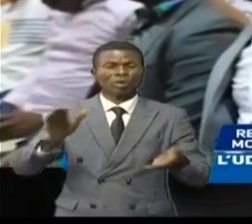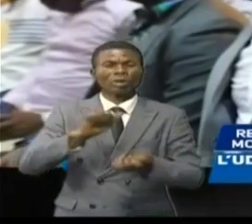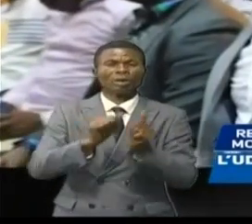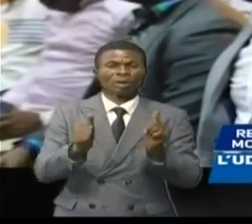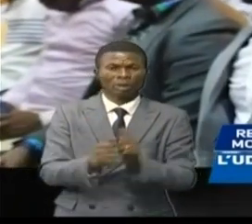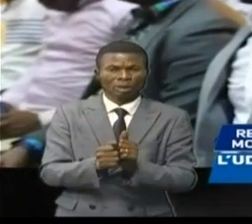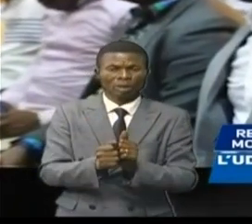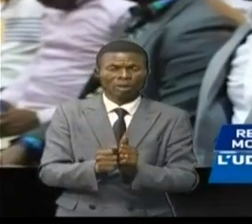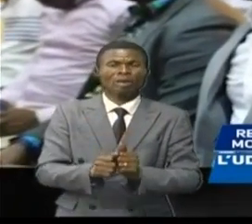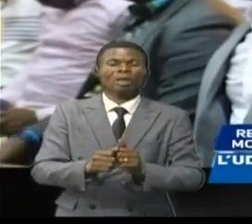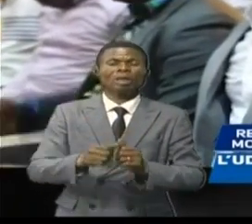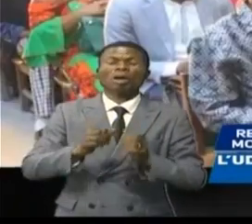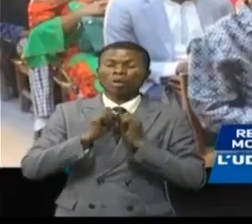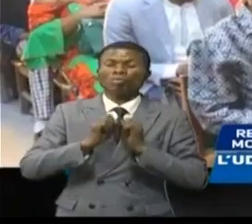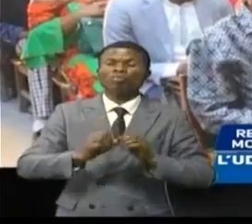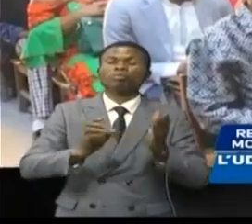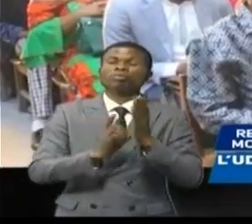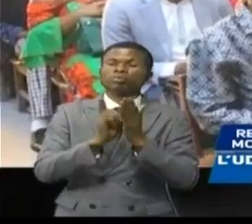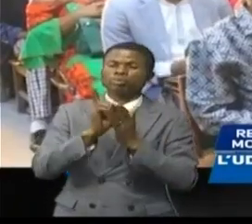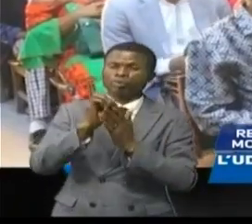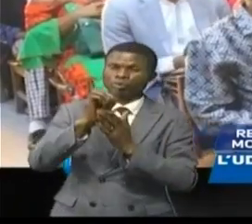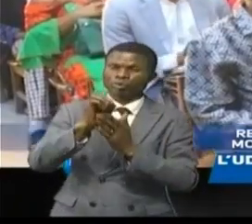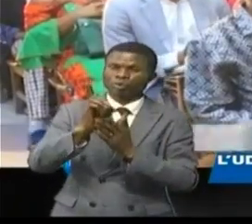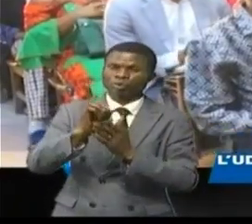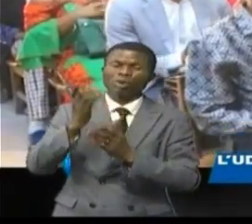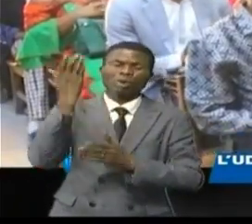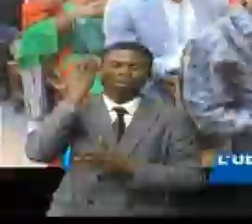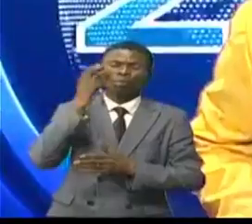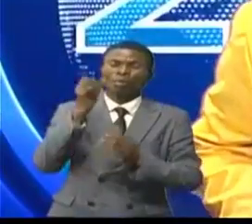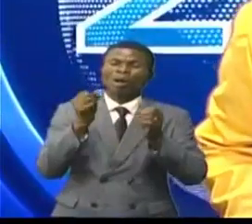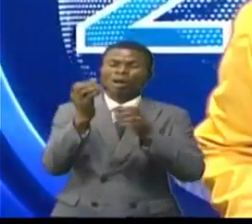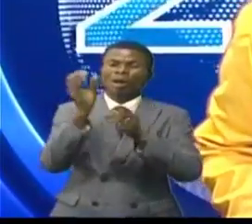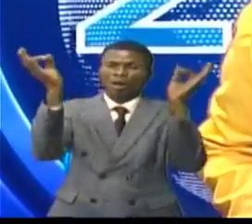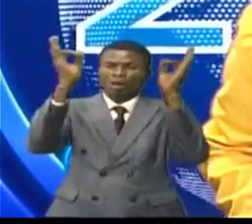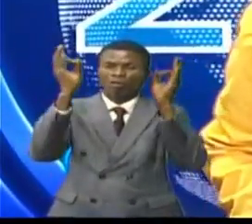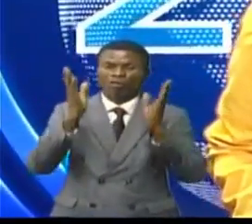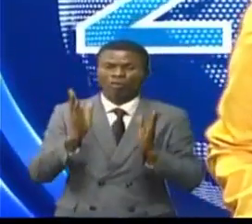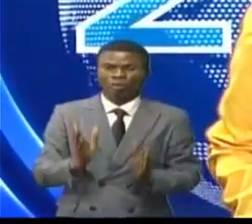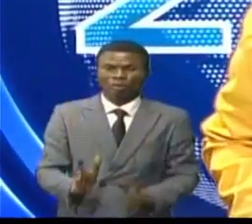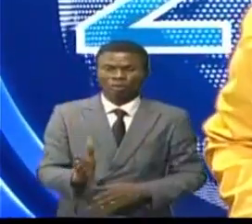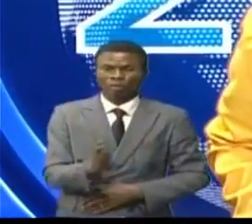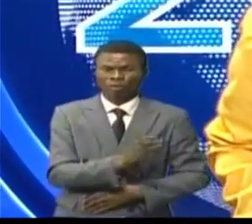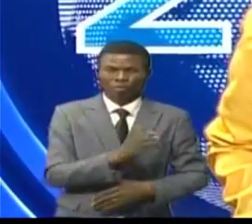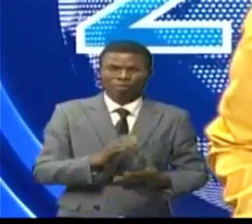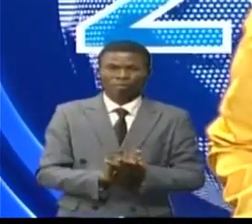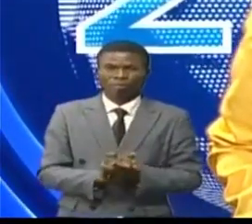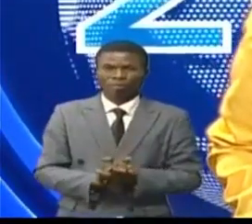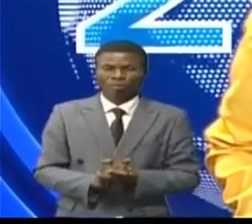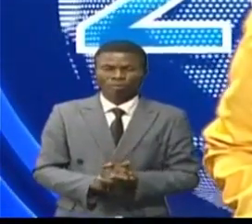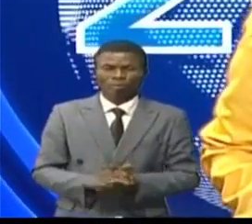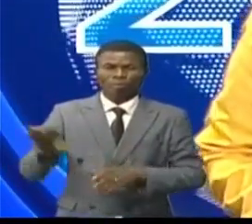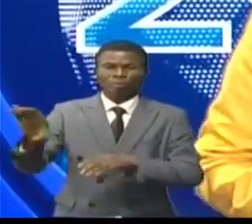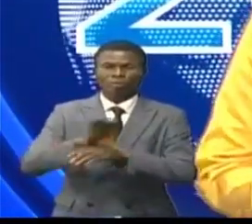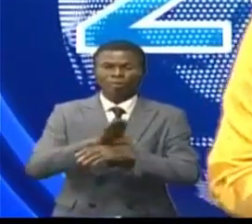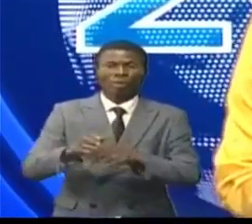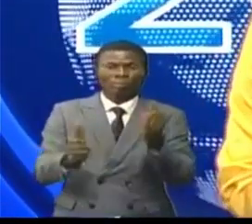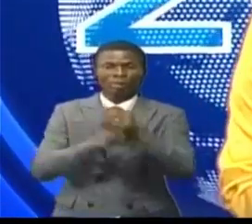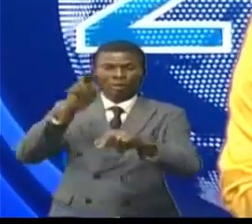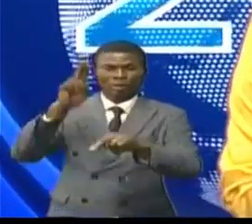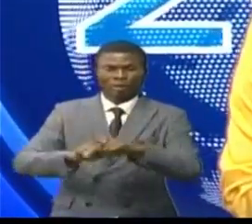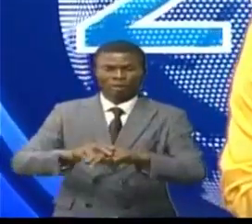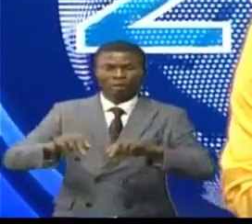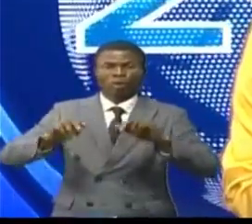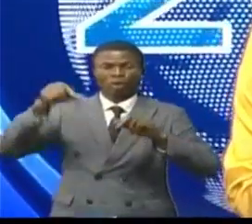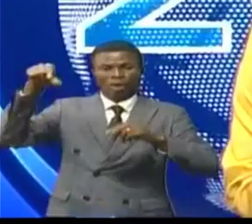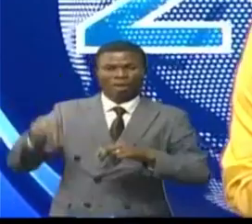de maintenir la flamme allumée par le père fondateur. J'ai dit au sommaire, les occupants du site Sokopao